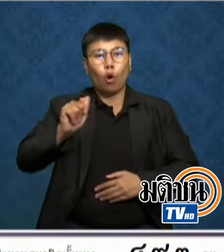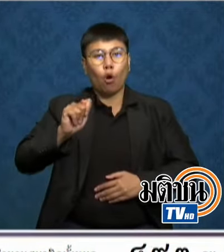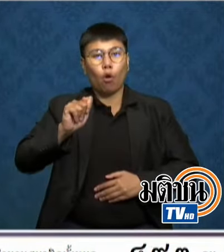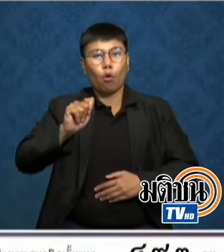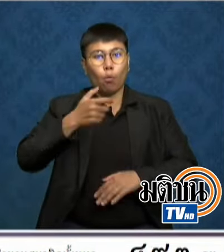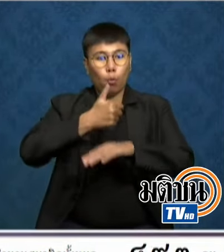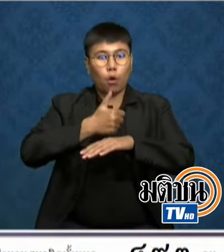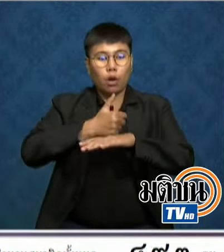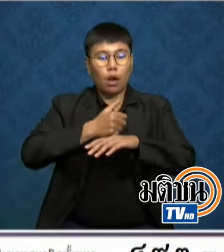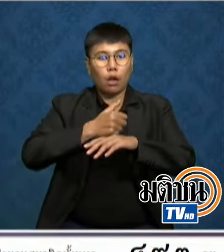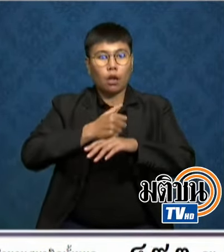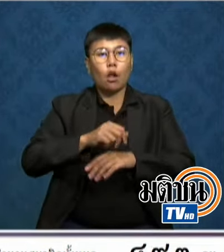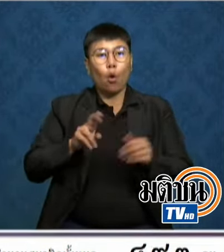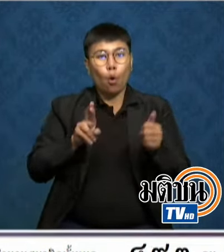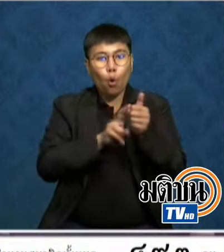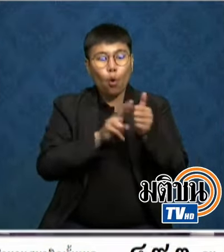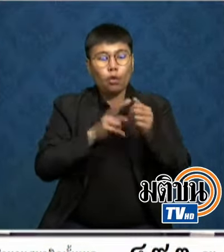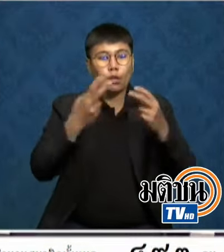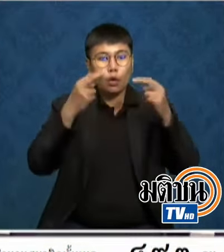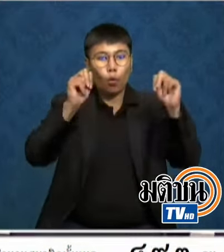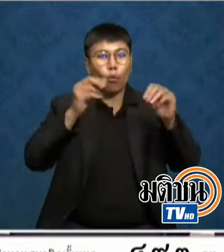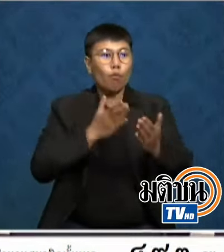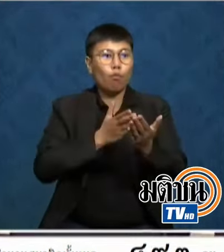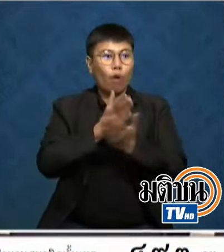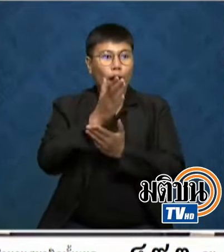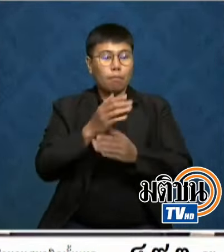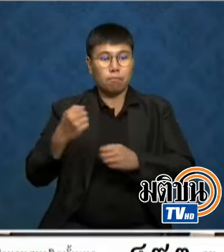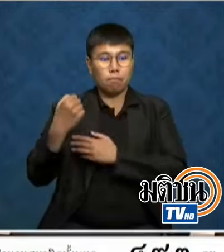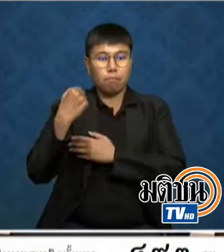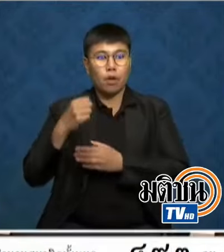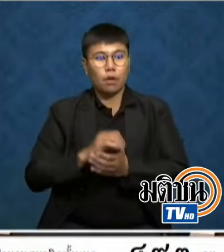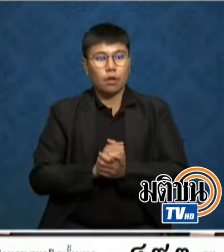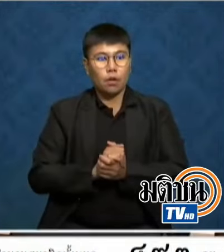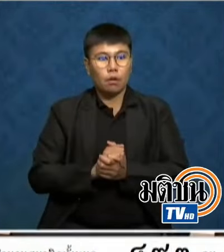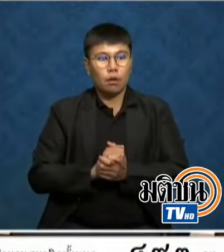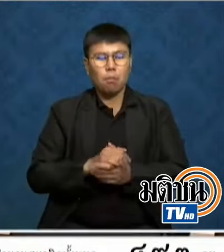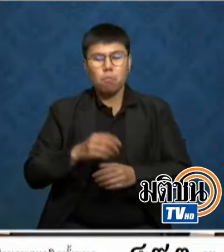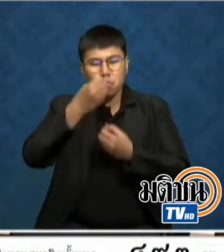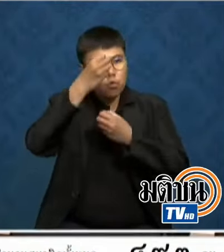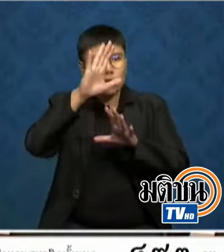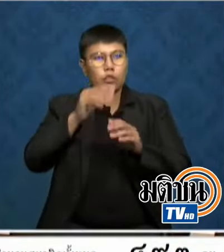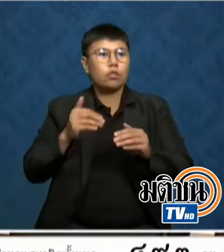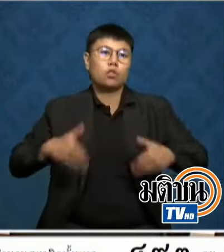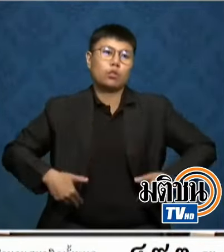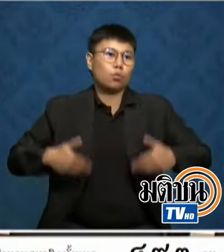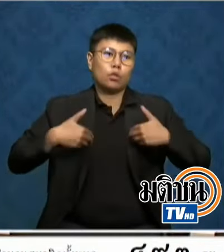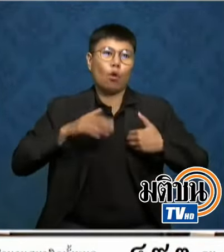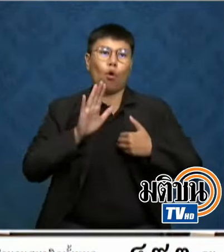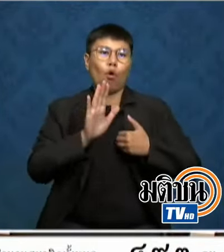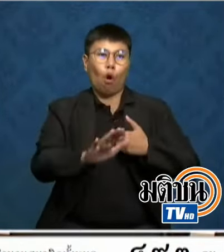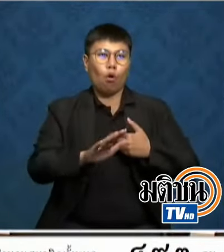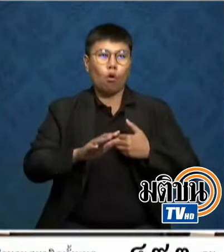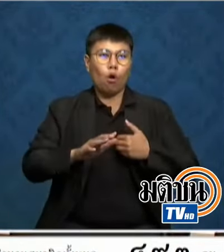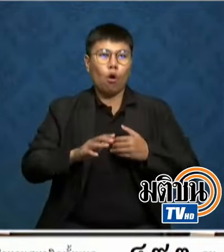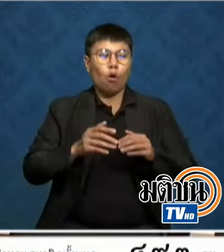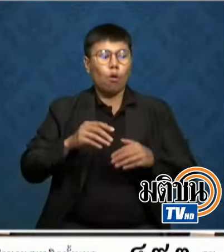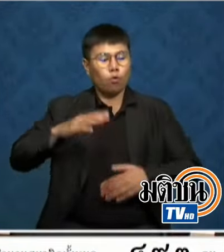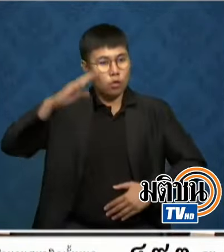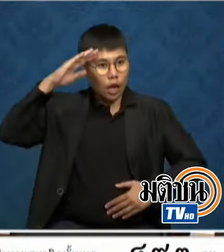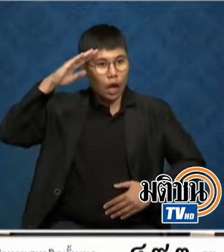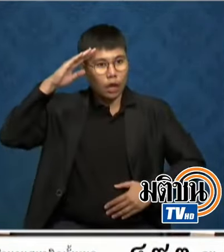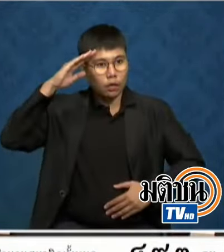าโหมและเป็นรองนายกฝ่ายความมั่นคงด้วยไม่ให้ความใส่ใจกับชีวิตของพลทหาร